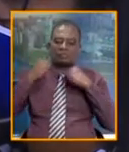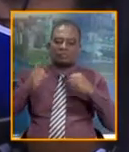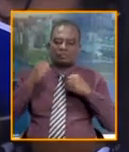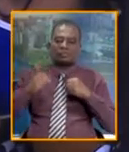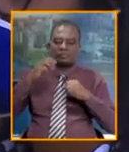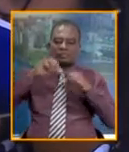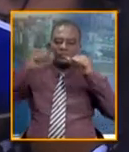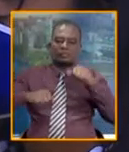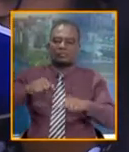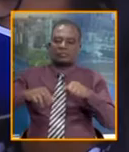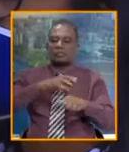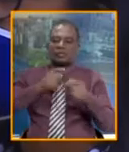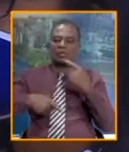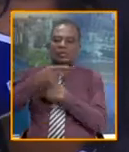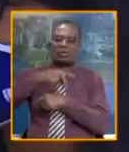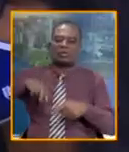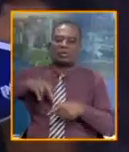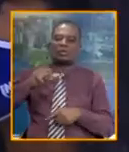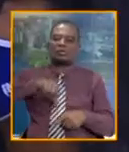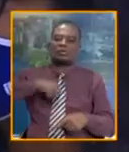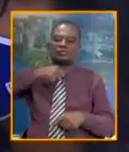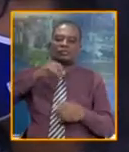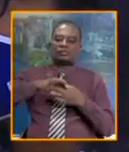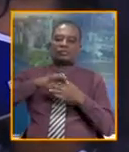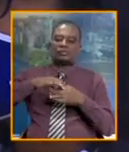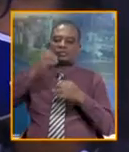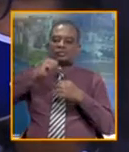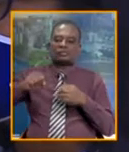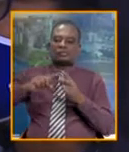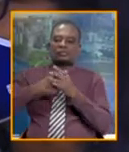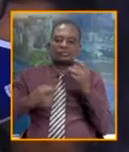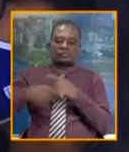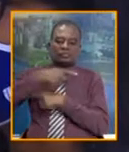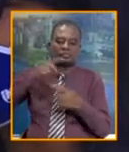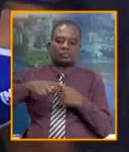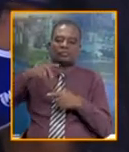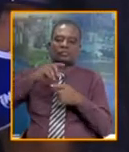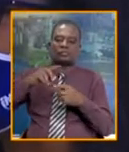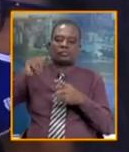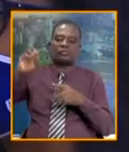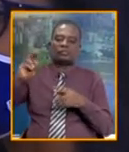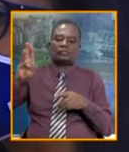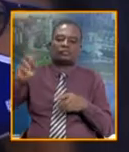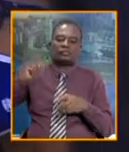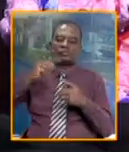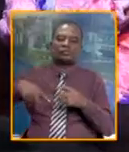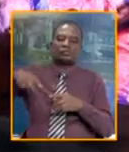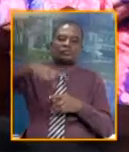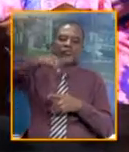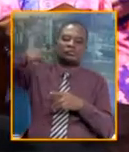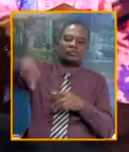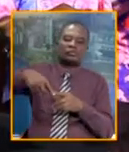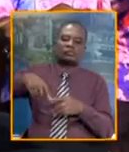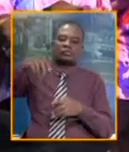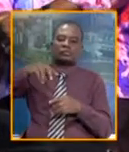dynamisme, de talent, et c'est aujourd'hui notre fierté. Cette caravane qui démarre aujourd'hui à Touba doit parcourir toute la Côte d'Ivoire.